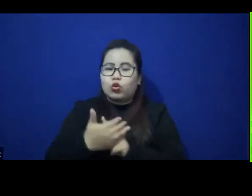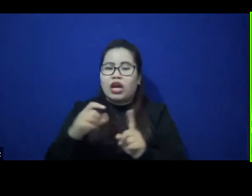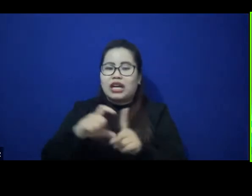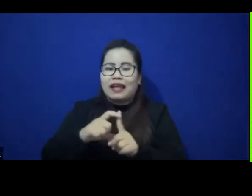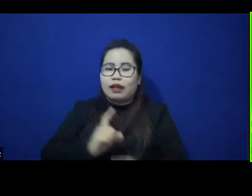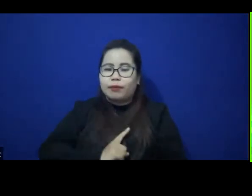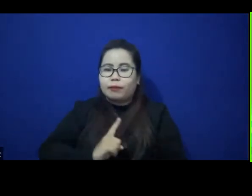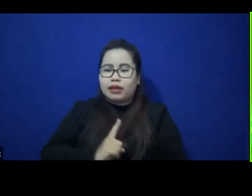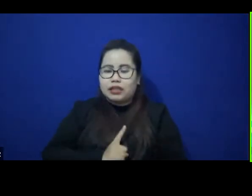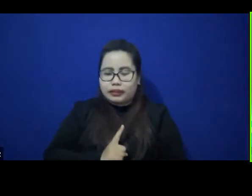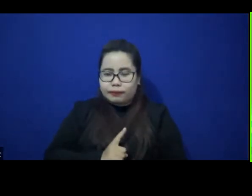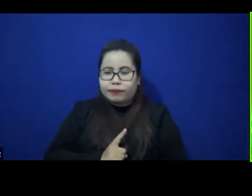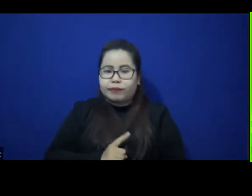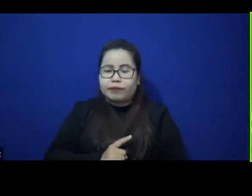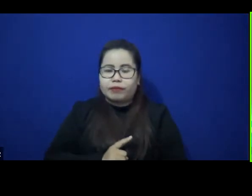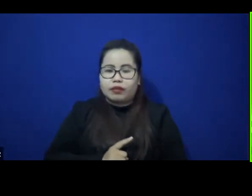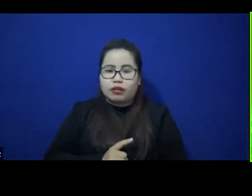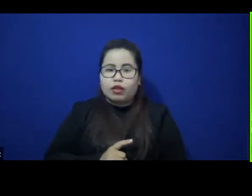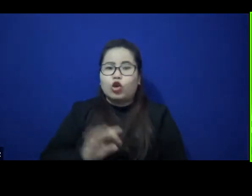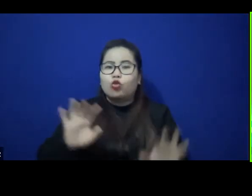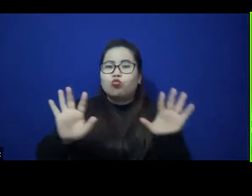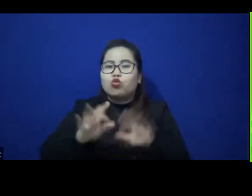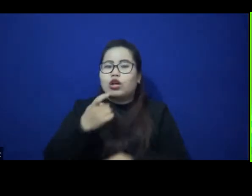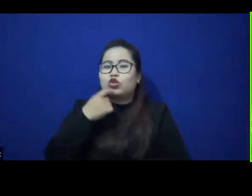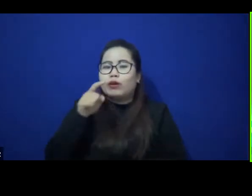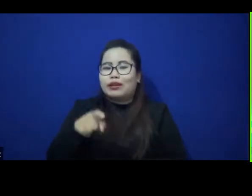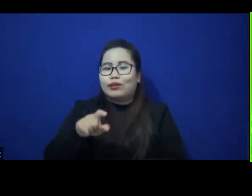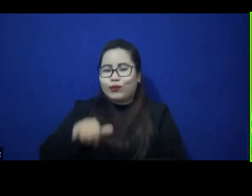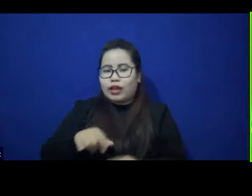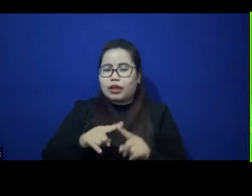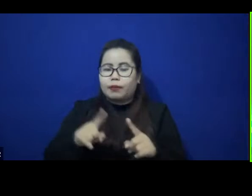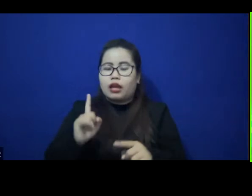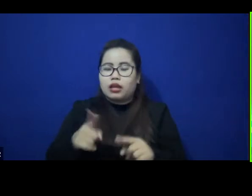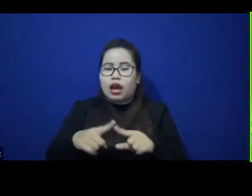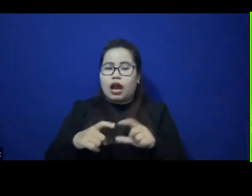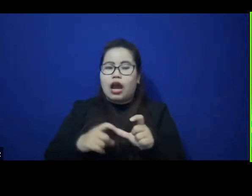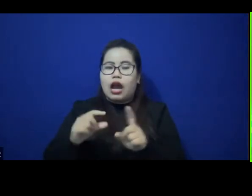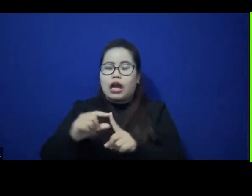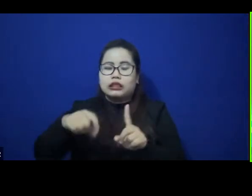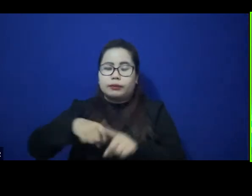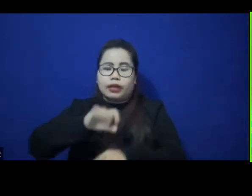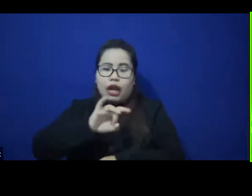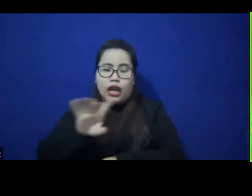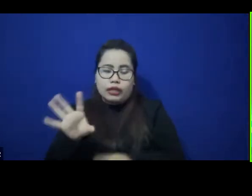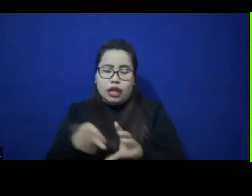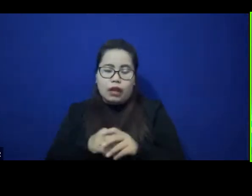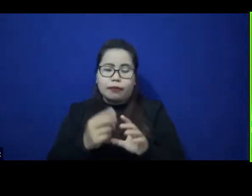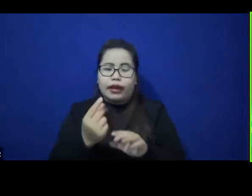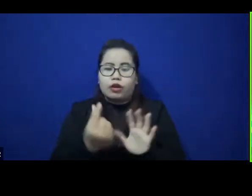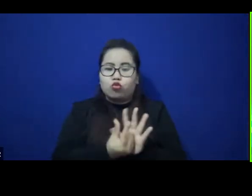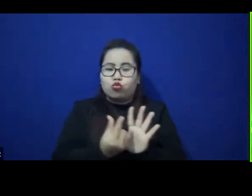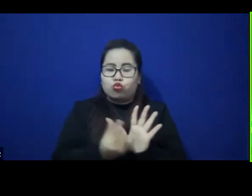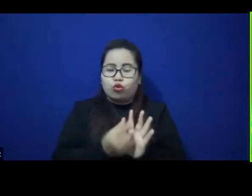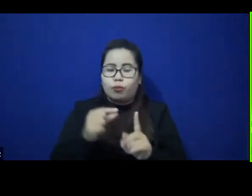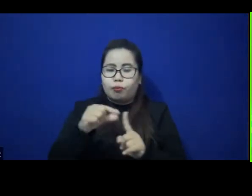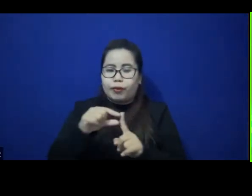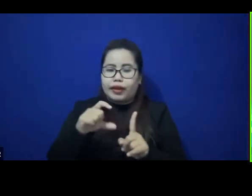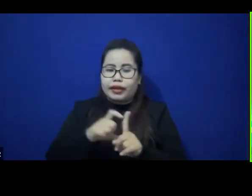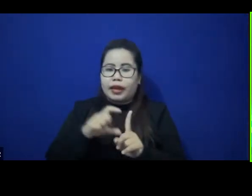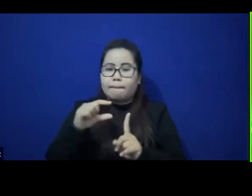nah eh bukan hanya itu ya tetapi ada aspek-aspek Lain Adi RUU PDP ini